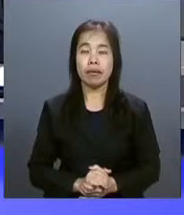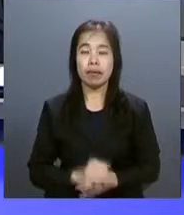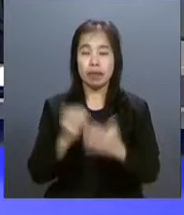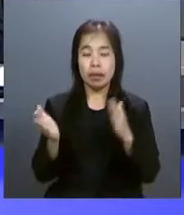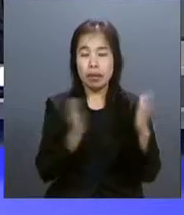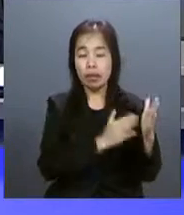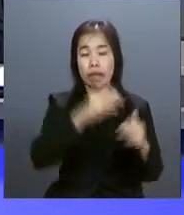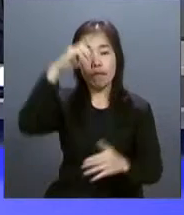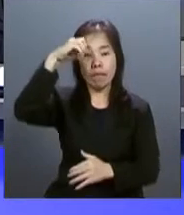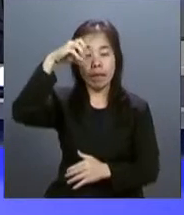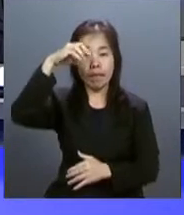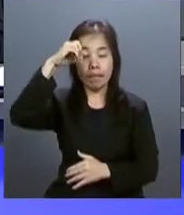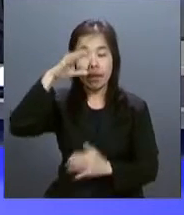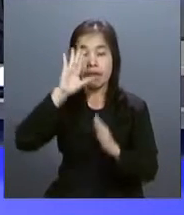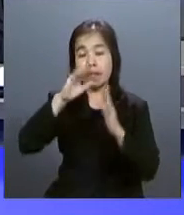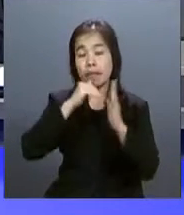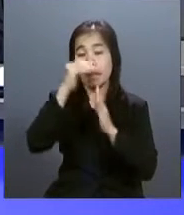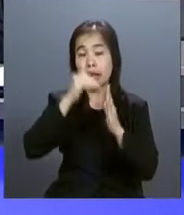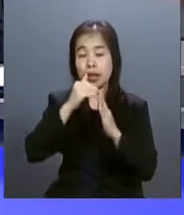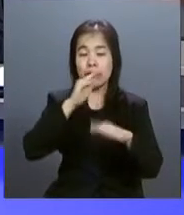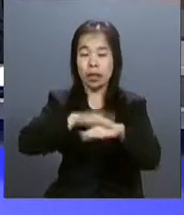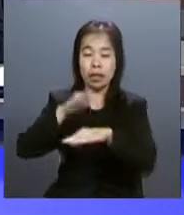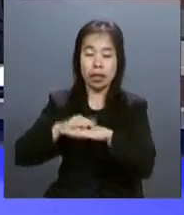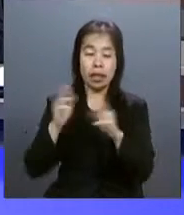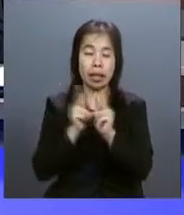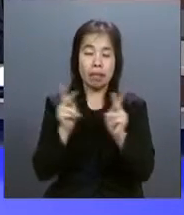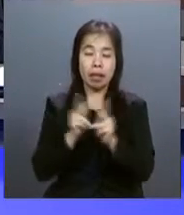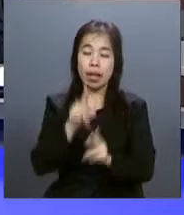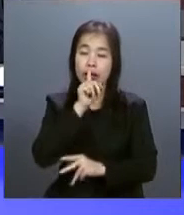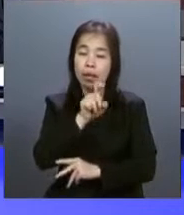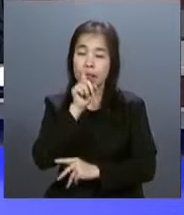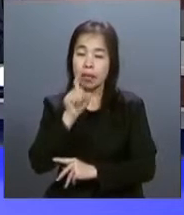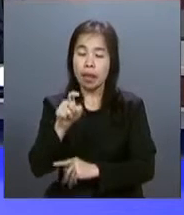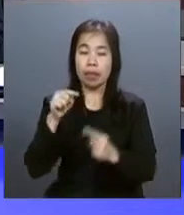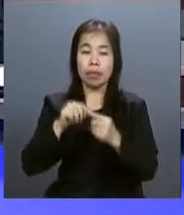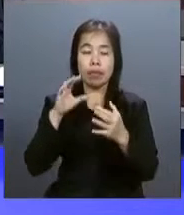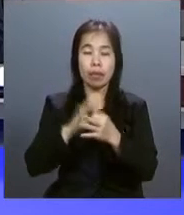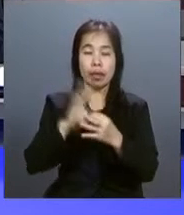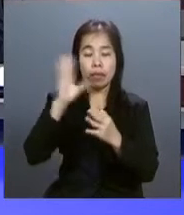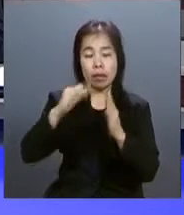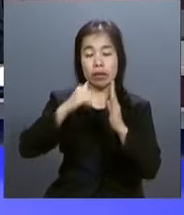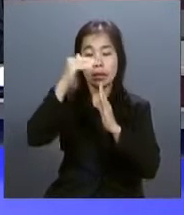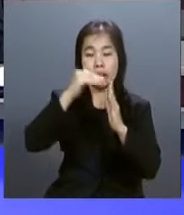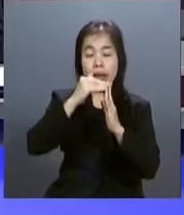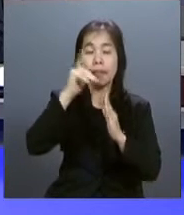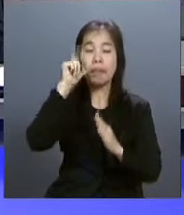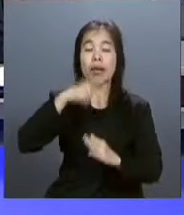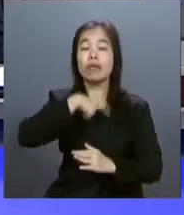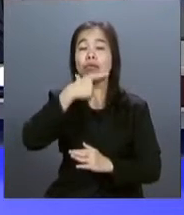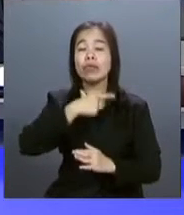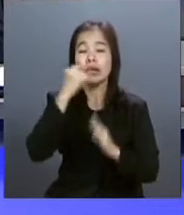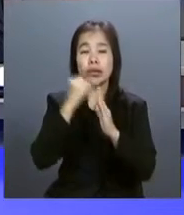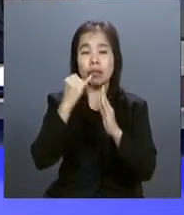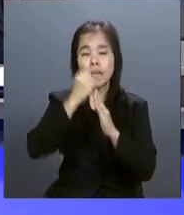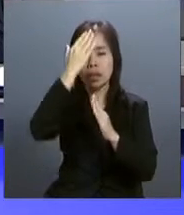การไฟฟ้าส่วนภูมิภาคเขต1ภาคเหนือตั้งกรรมการสอบสวนข้อเท็จจริงการไฟฟ้าส่วนภูมิภาคอำเภอแม่เสรียงจังหวัดแม่ฮ่องสอนตัด